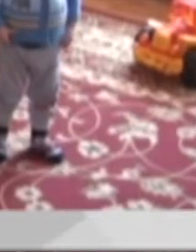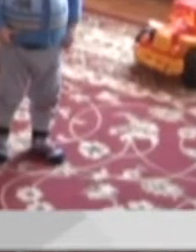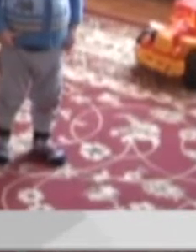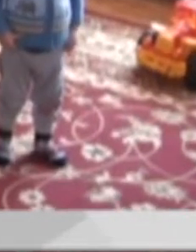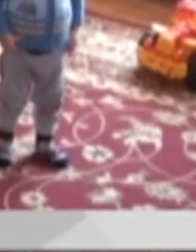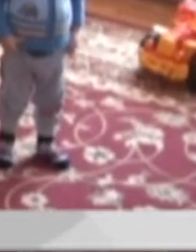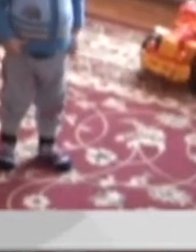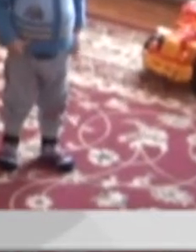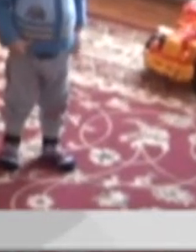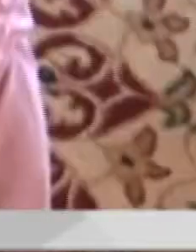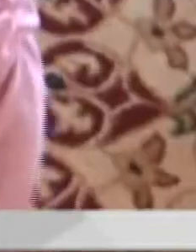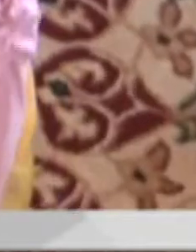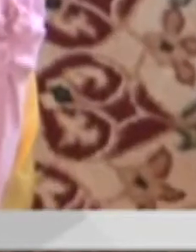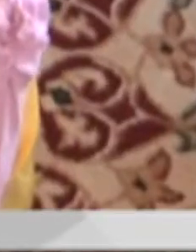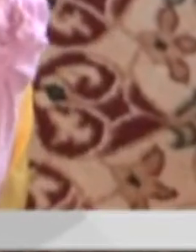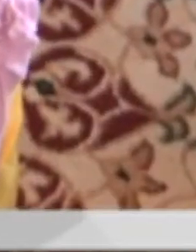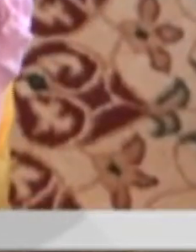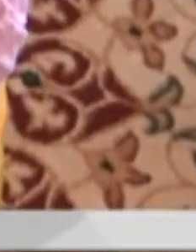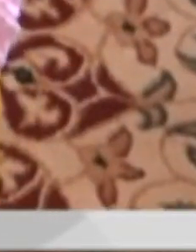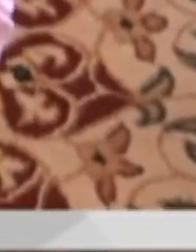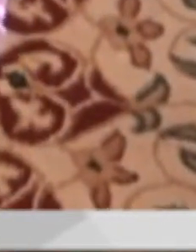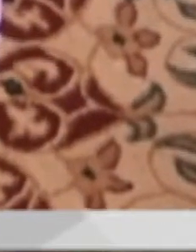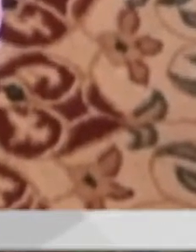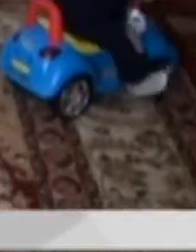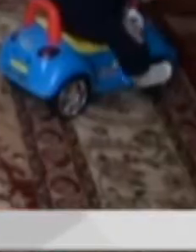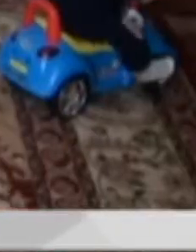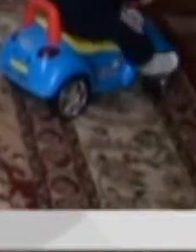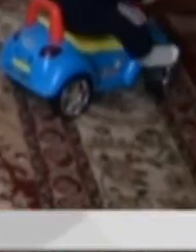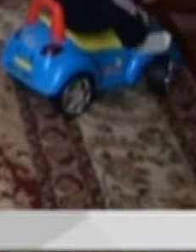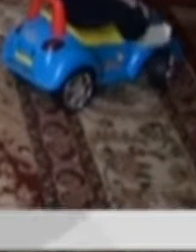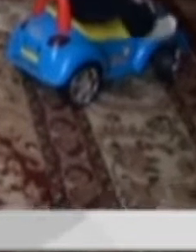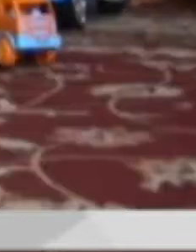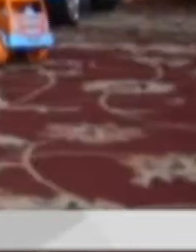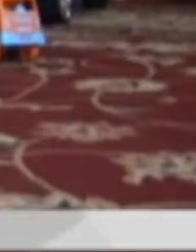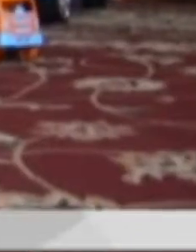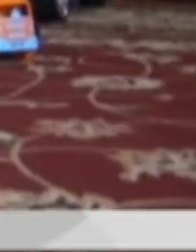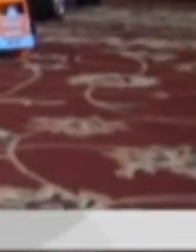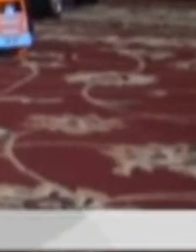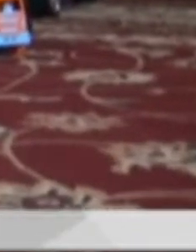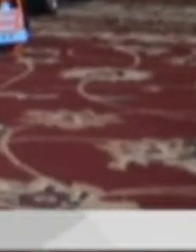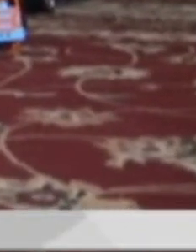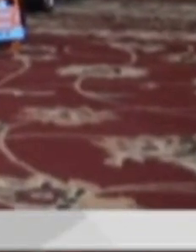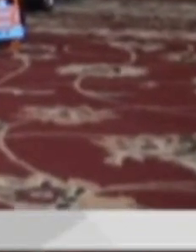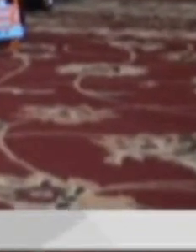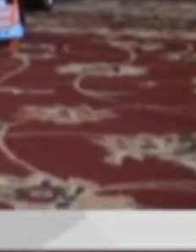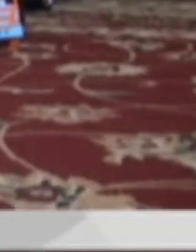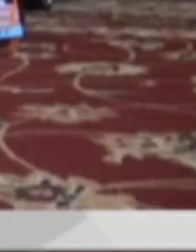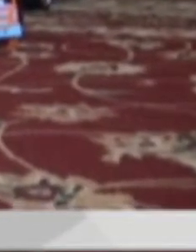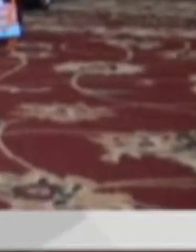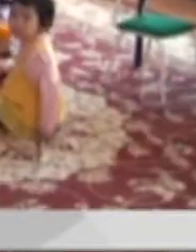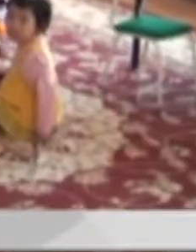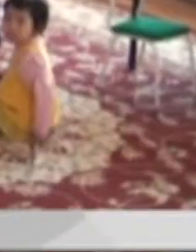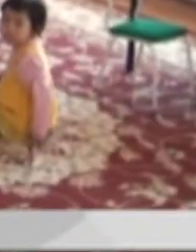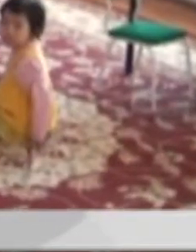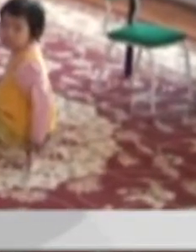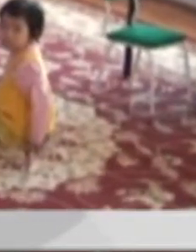Болашақта бөбекжайда тәрбиеленетін бүлдіршіндердің саны артуы ықтимал. Өйткені соңғы жылдары елді мекенде туу көрсеткіші еселеніп отыр. Мұндай